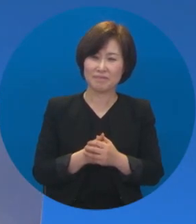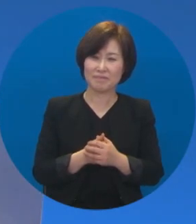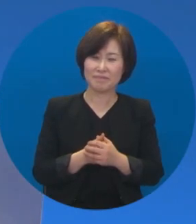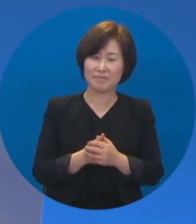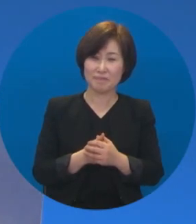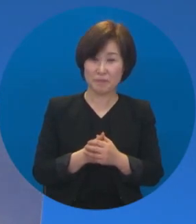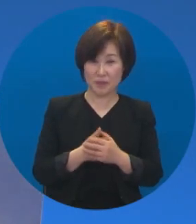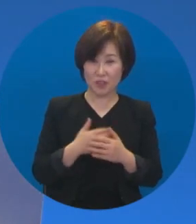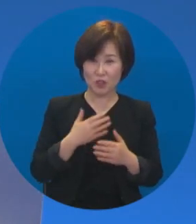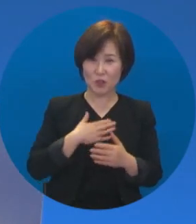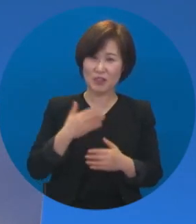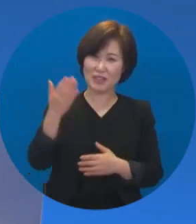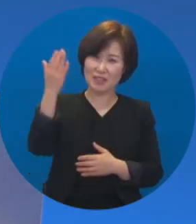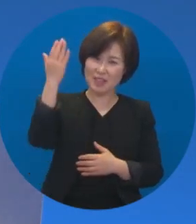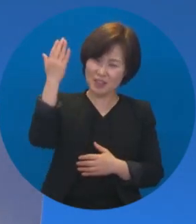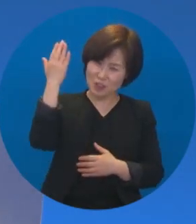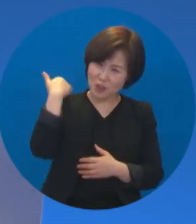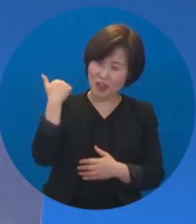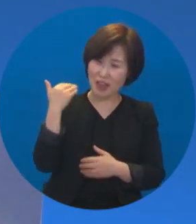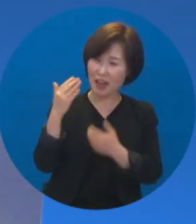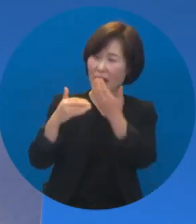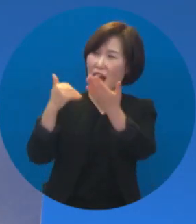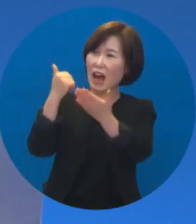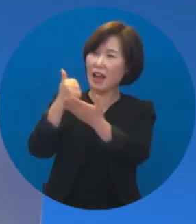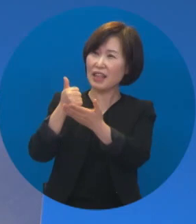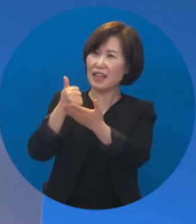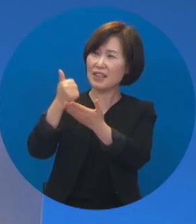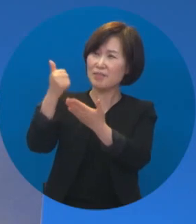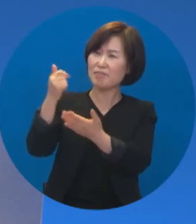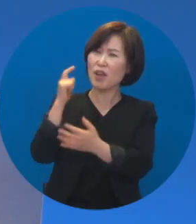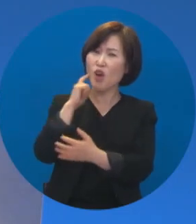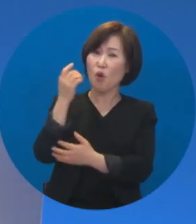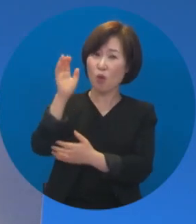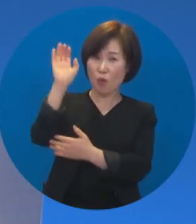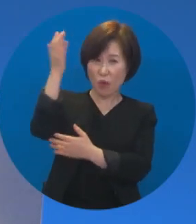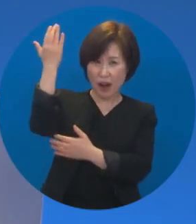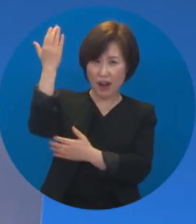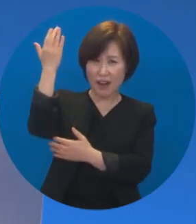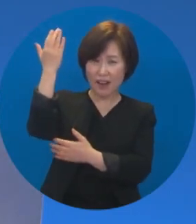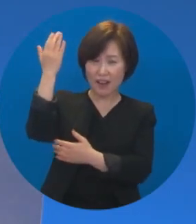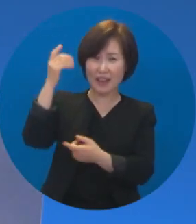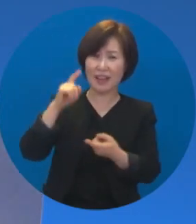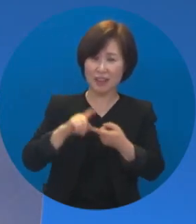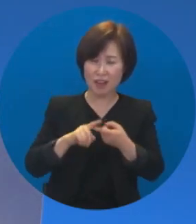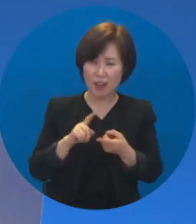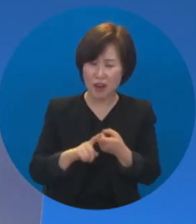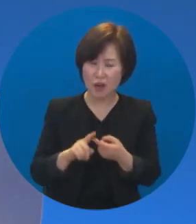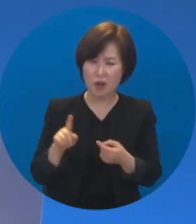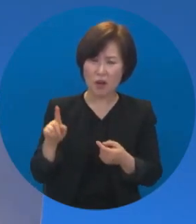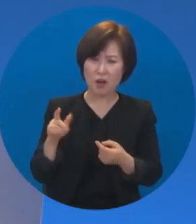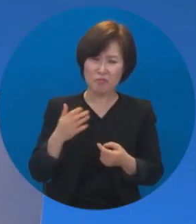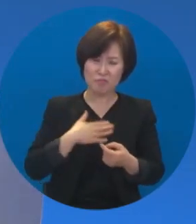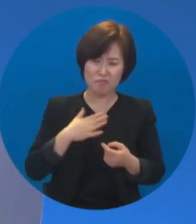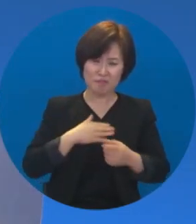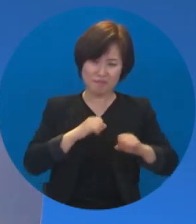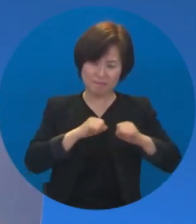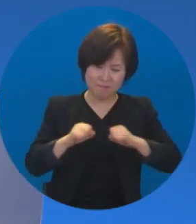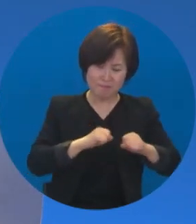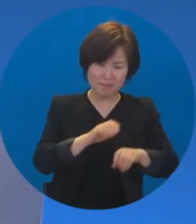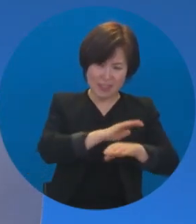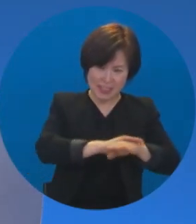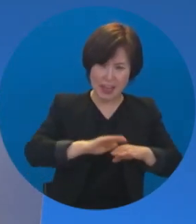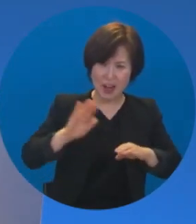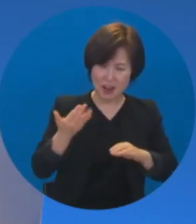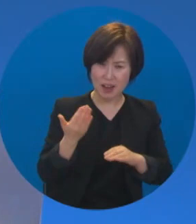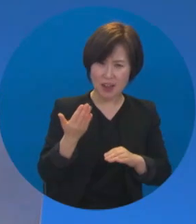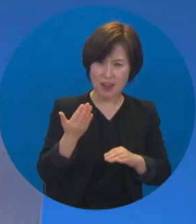저는 이전에 하나님의 영광, 제가 생각했던 하나님의 영광에 대해서 무언가를 막 잘해서 어떤 위치에 올라서서